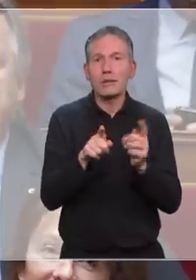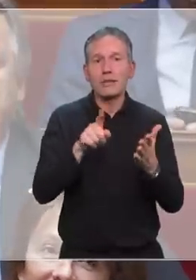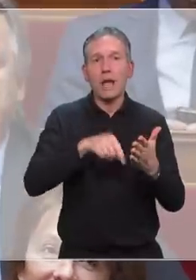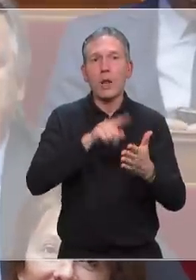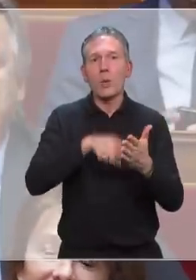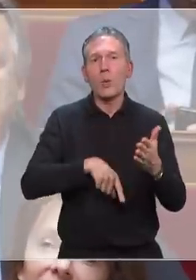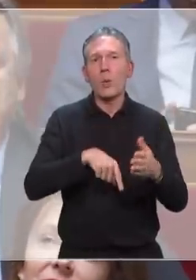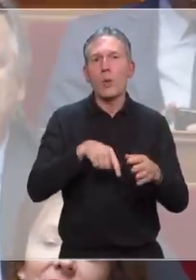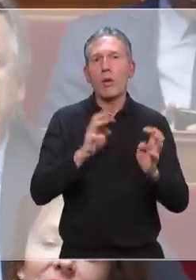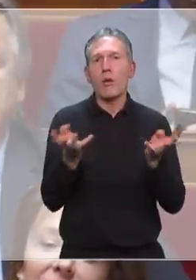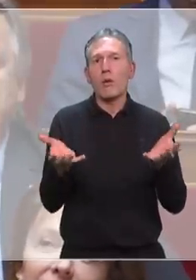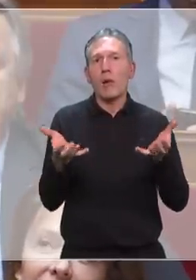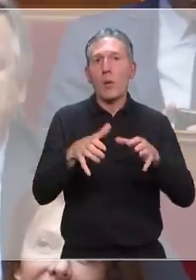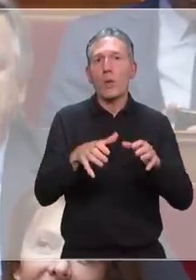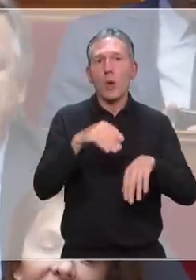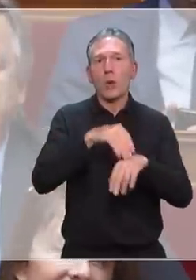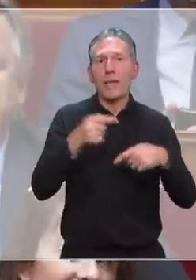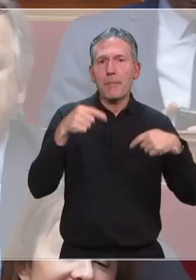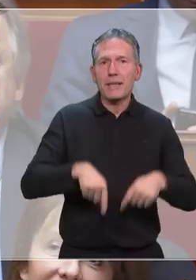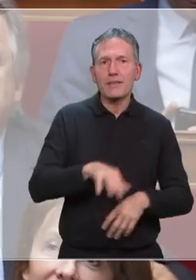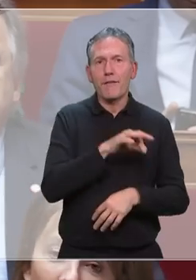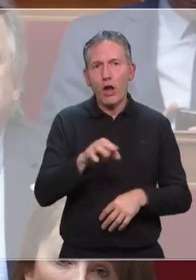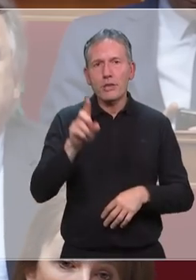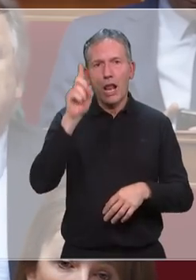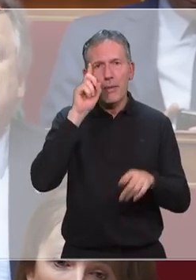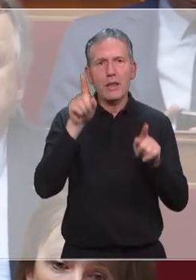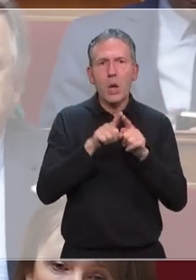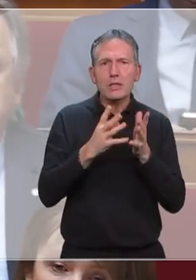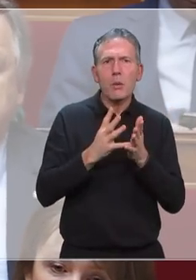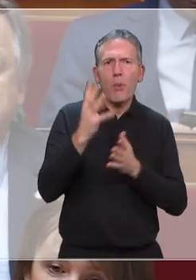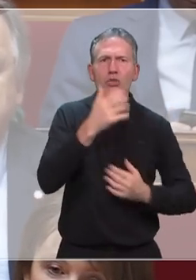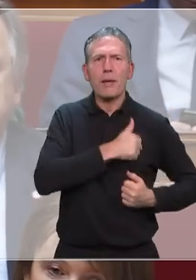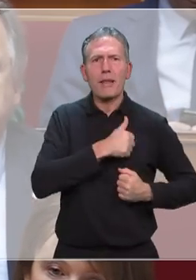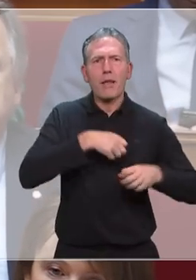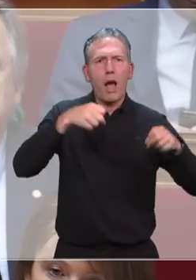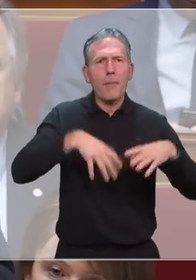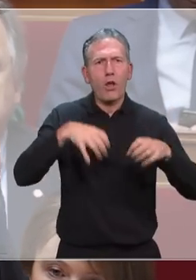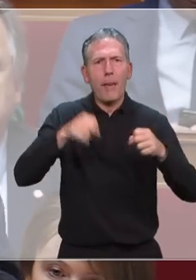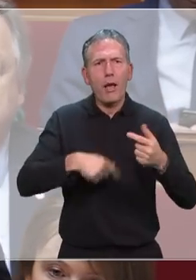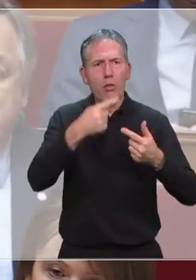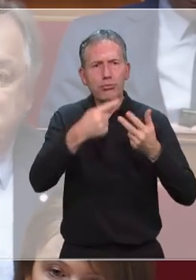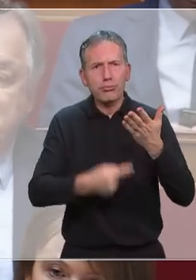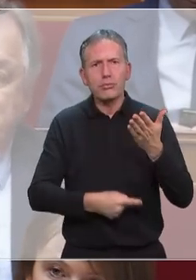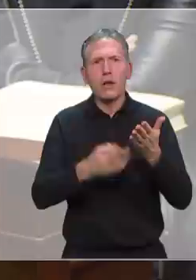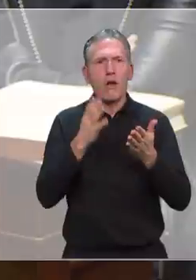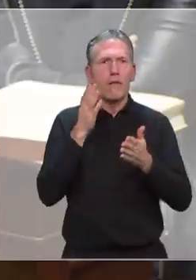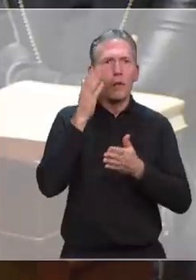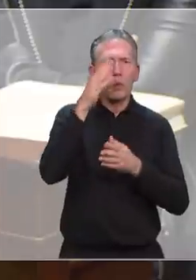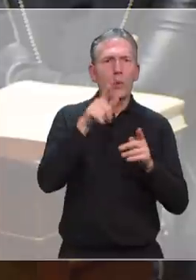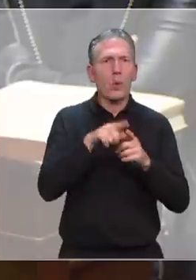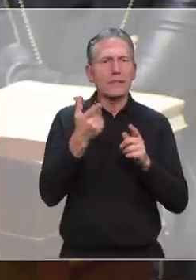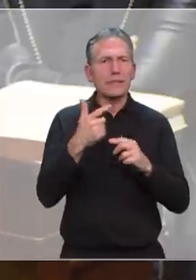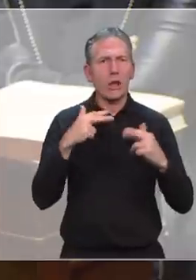des ministres franco-allemand, ou à de nombreux projets de coopération militaire déjà abandonnés, l'artillerie du futur ou le drone